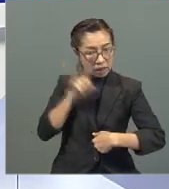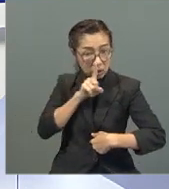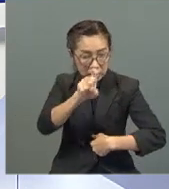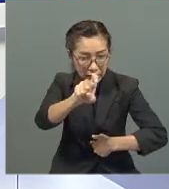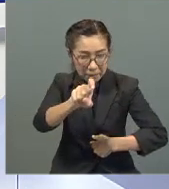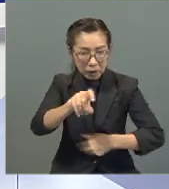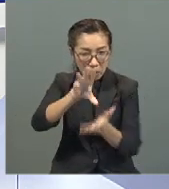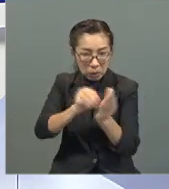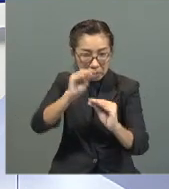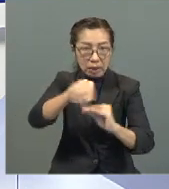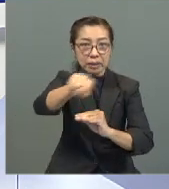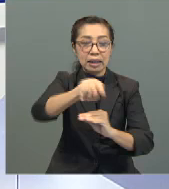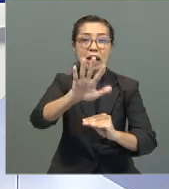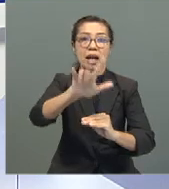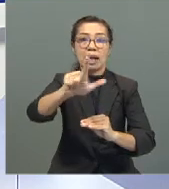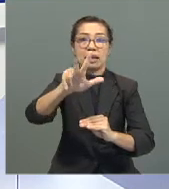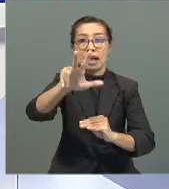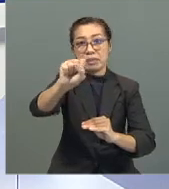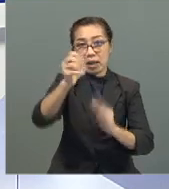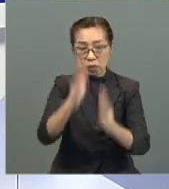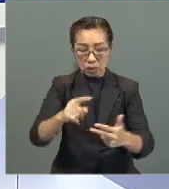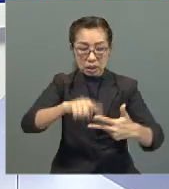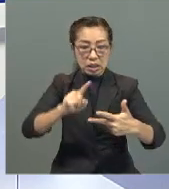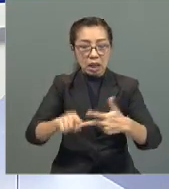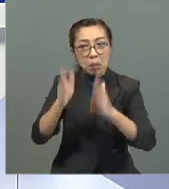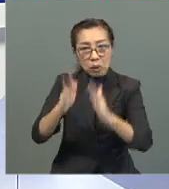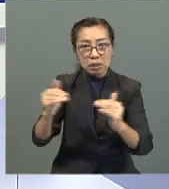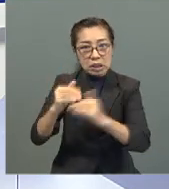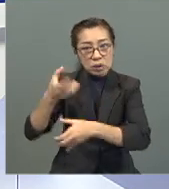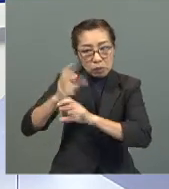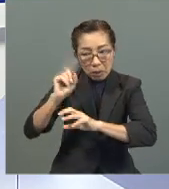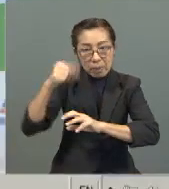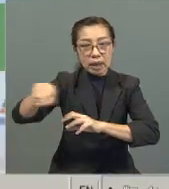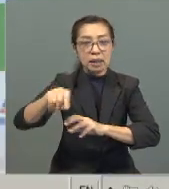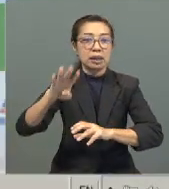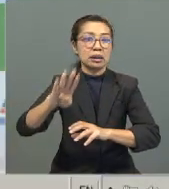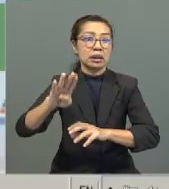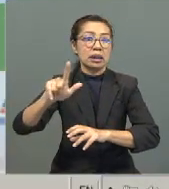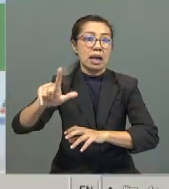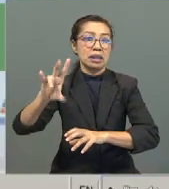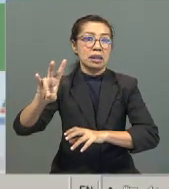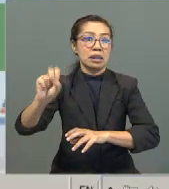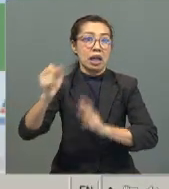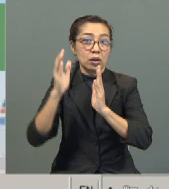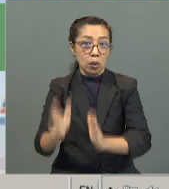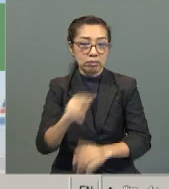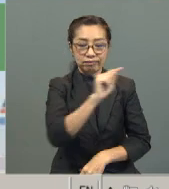ล้านสี่แสนคนกลุ่มที่ขอข้อมูลประกอบอาชีพเพิ่มเติมและผ่านเกณฑ์จำนวนอีก5ล้าน 3แสนคนและกลุ่มที่ขอทบทวน 10สำเร็จอีก 4ล้าน 7